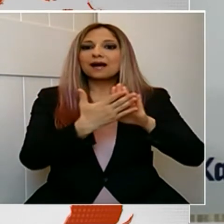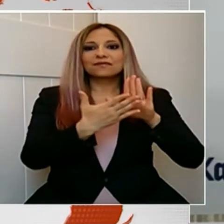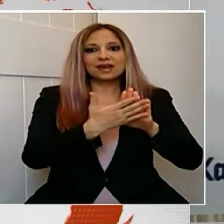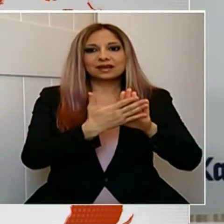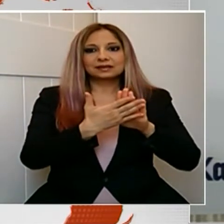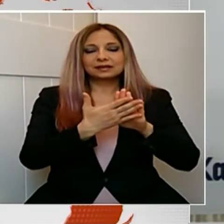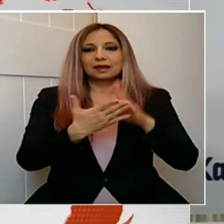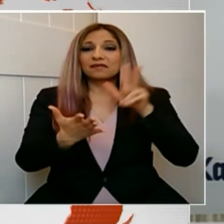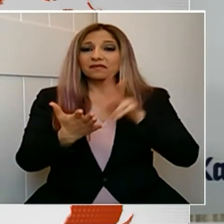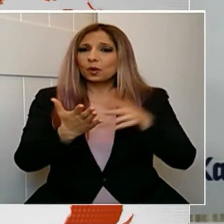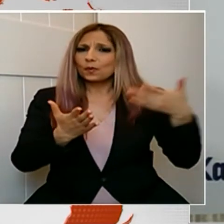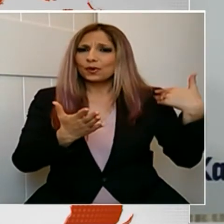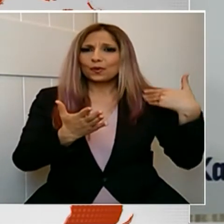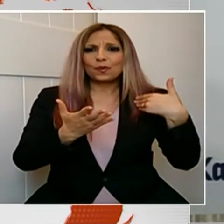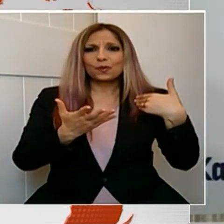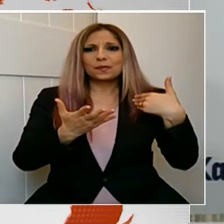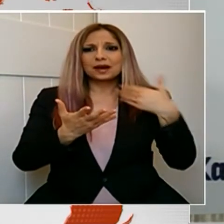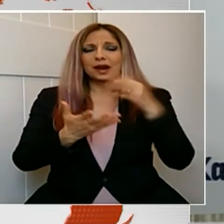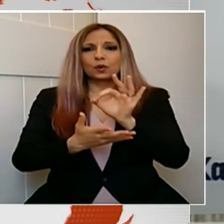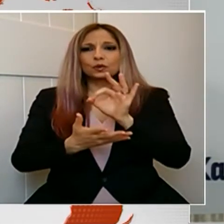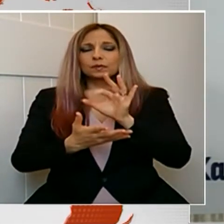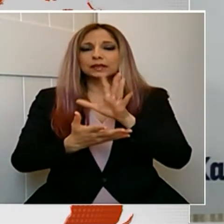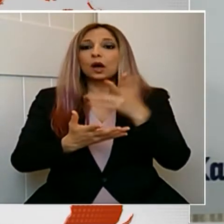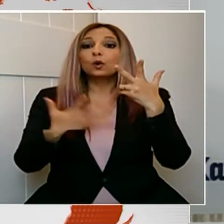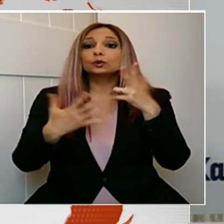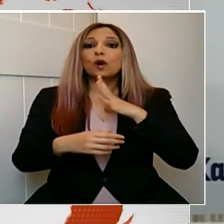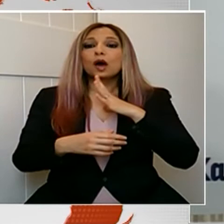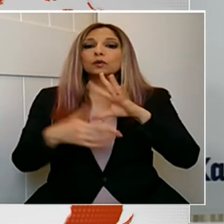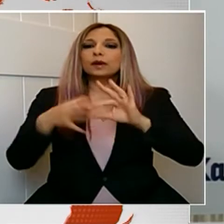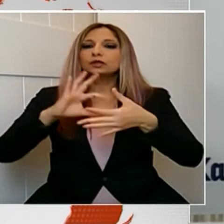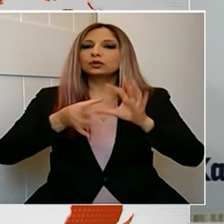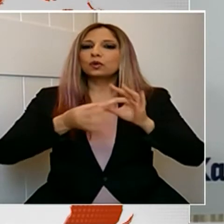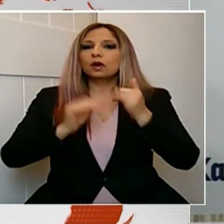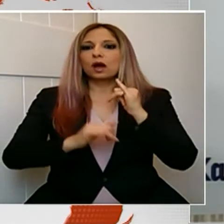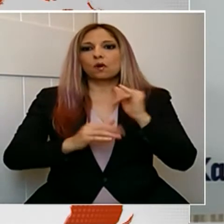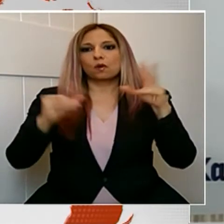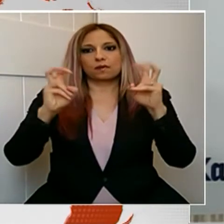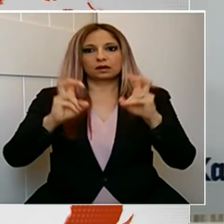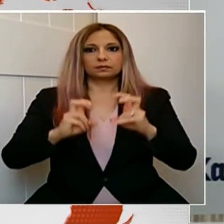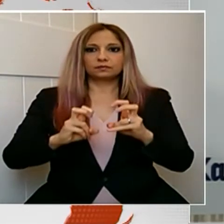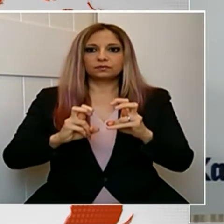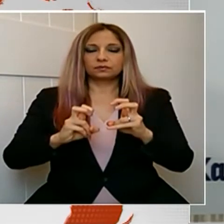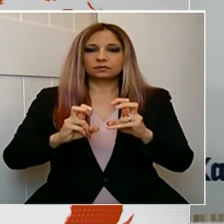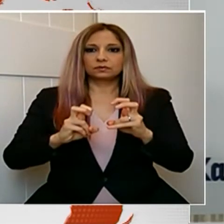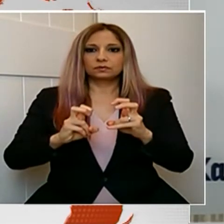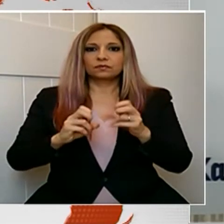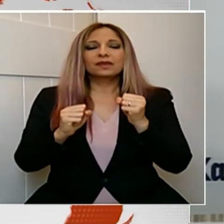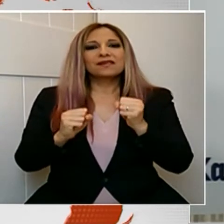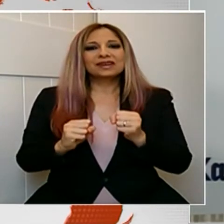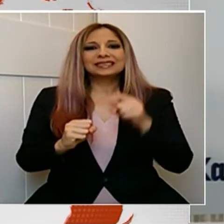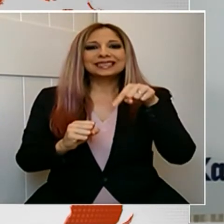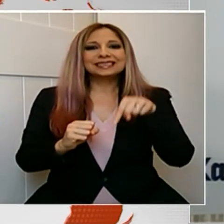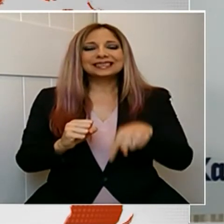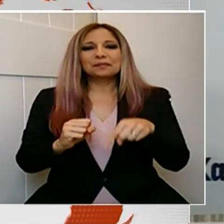κρούσματων και 8 άτομα των οποίων το ιστορικό διαρευνάται. Με βάση και τα σημερινά δεδομένα, ο